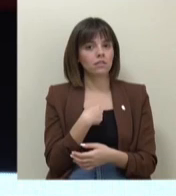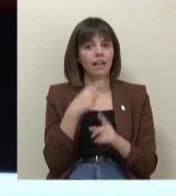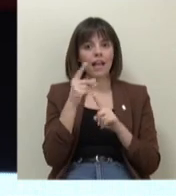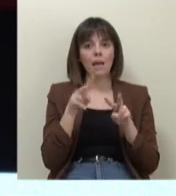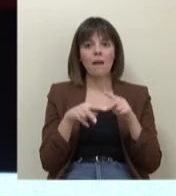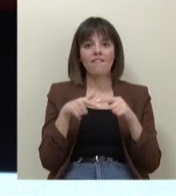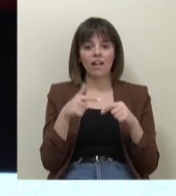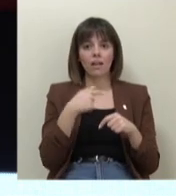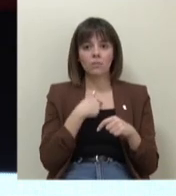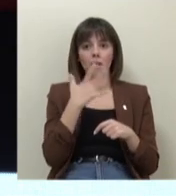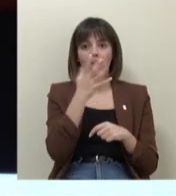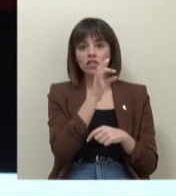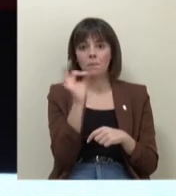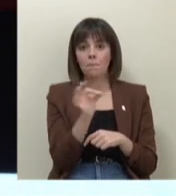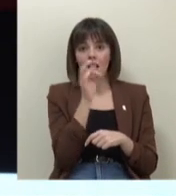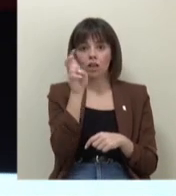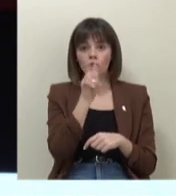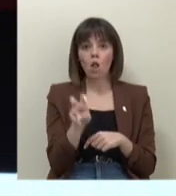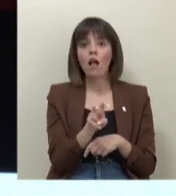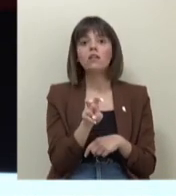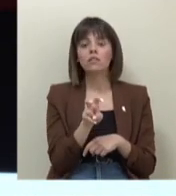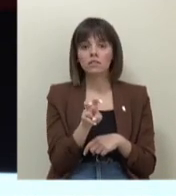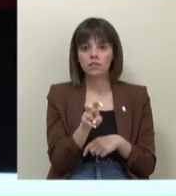IMF bizden 5 milyar dolar